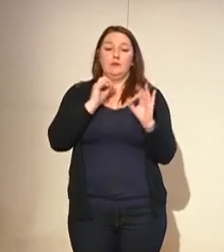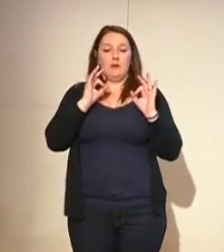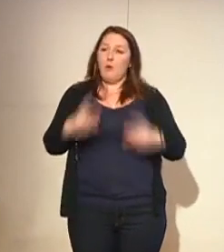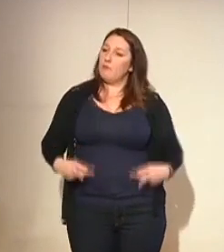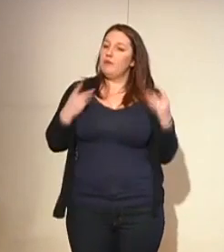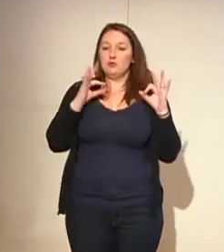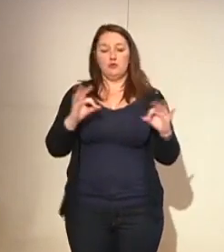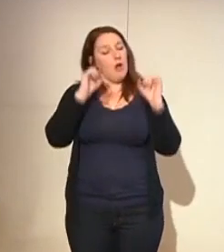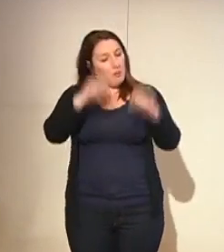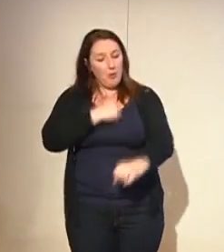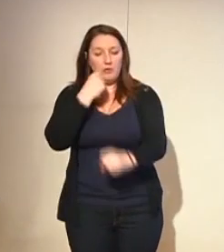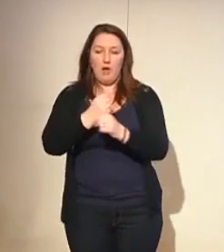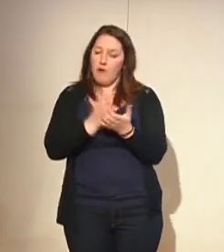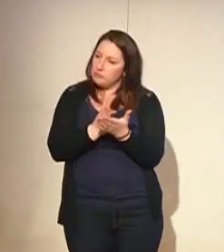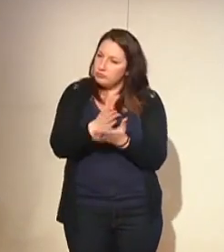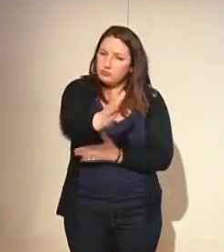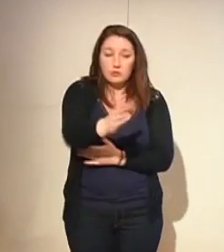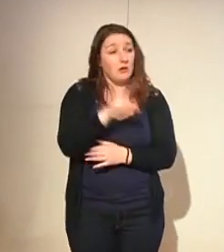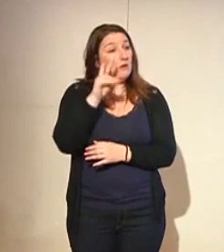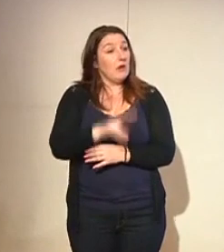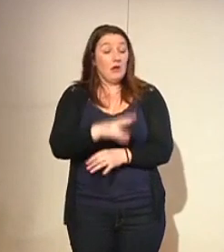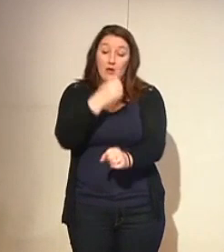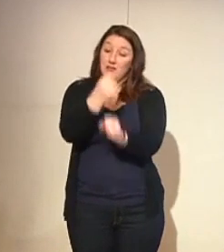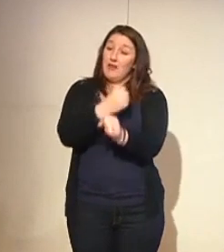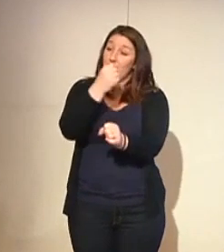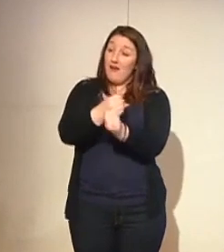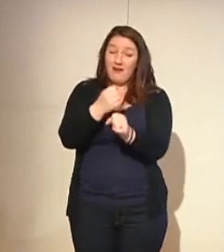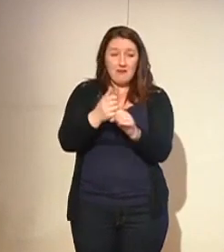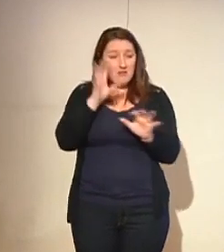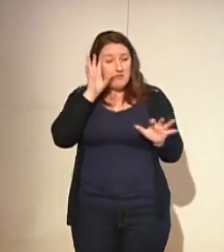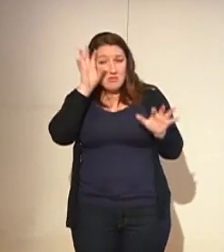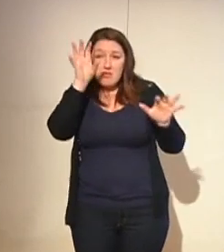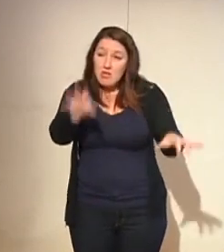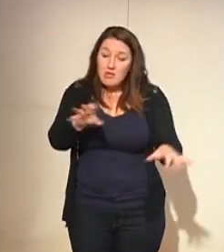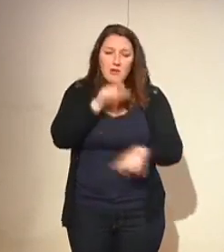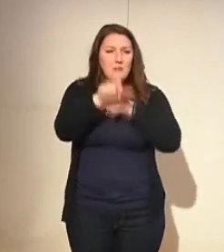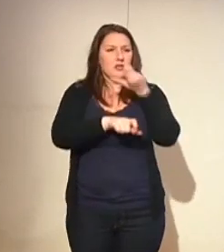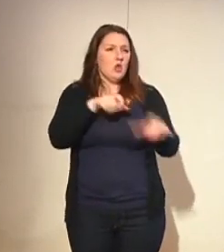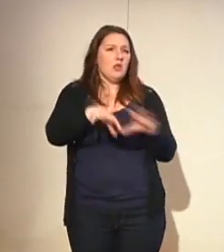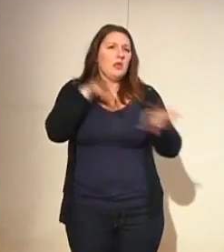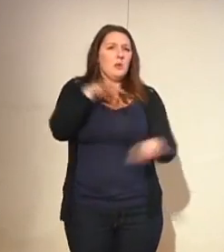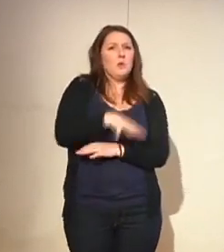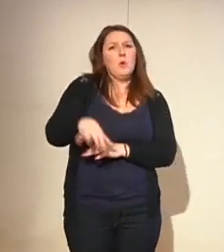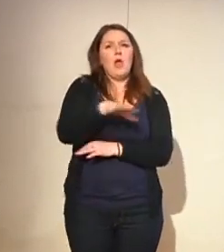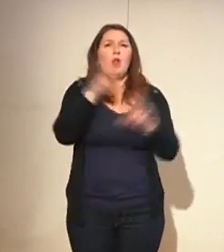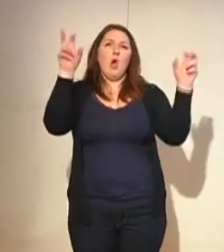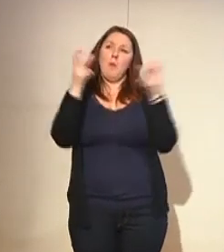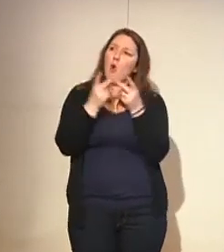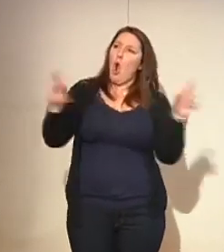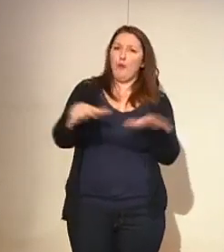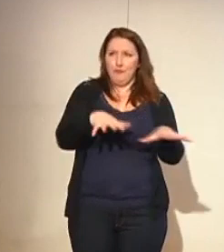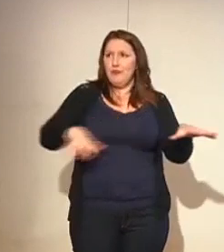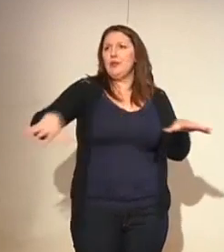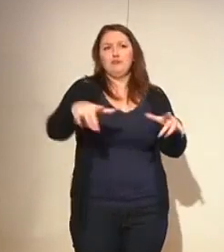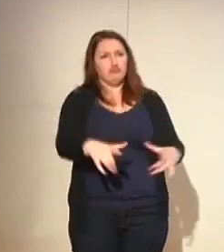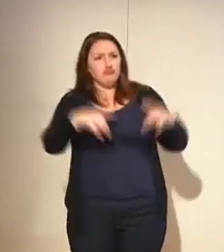donné la charge de travail qui n'est pas que représentative à laquelle aujourd'hui un élu local pour une ville dite grande ville en France de notre